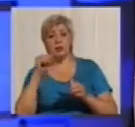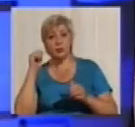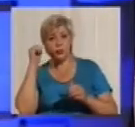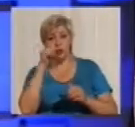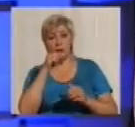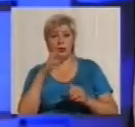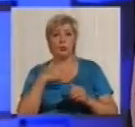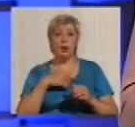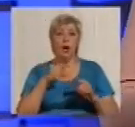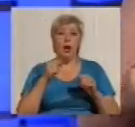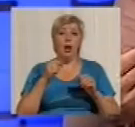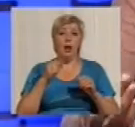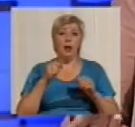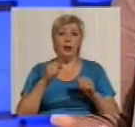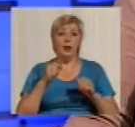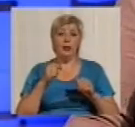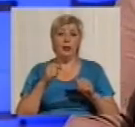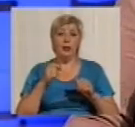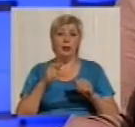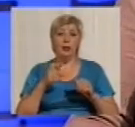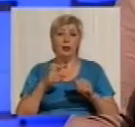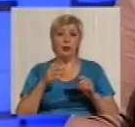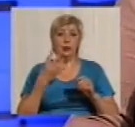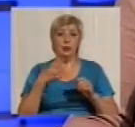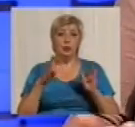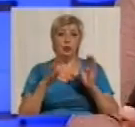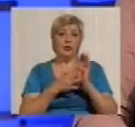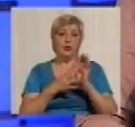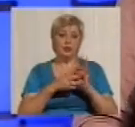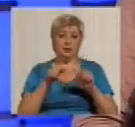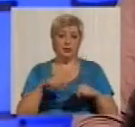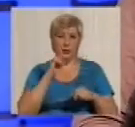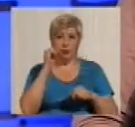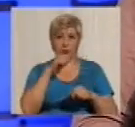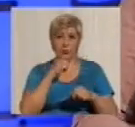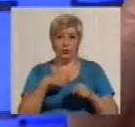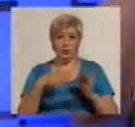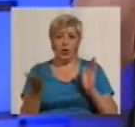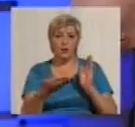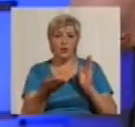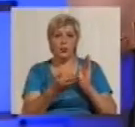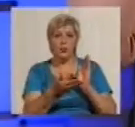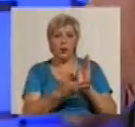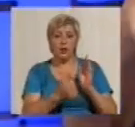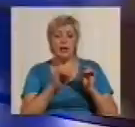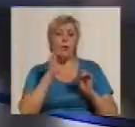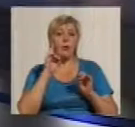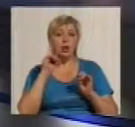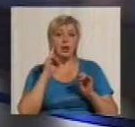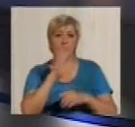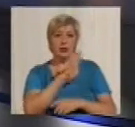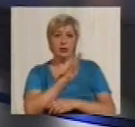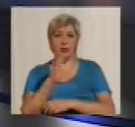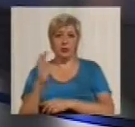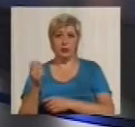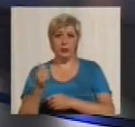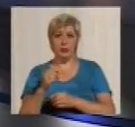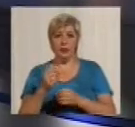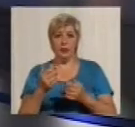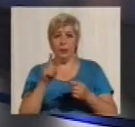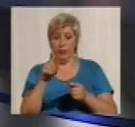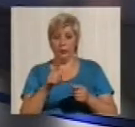дал ответ. А спилили они 81. Причем спилили молодые. Ви зараз всю територію називаєте територією